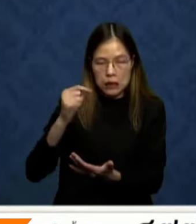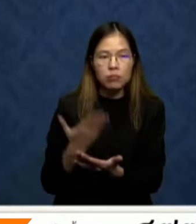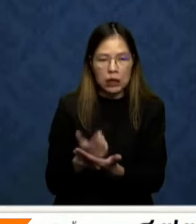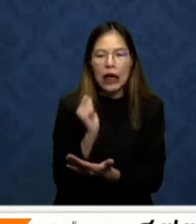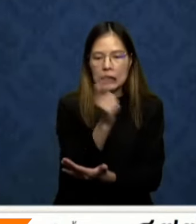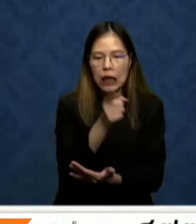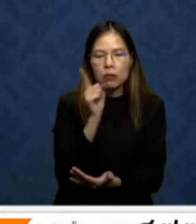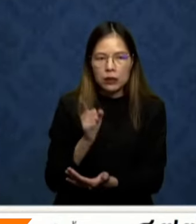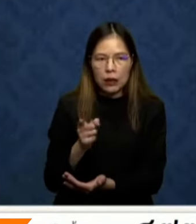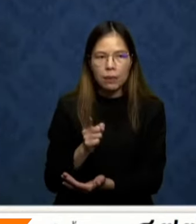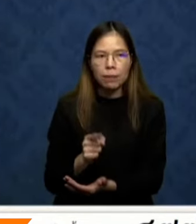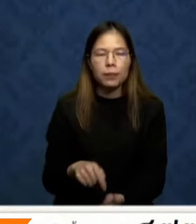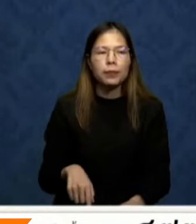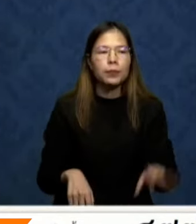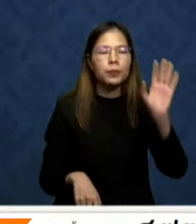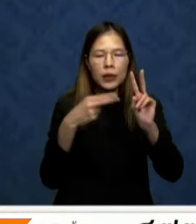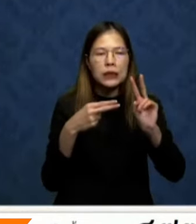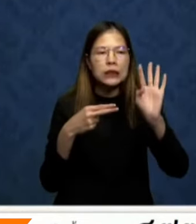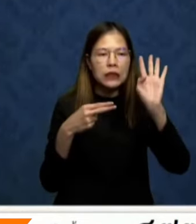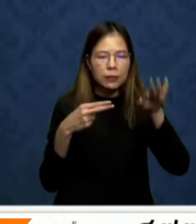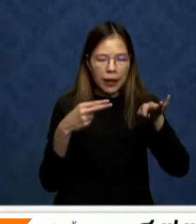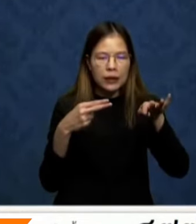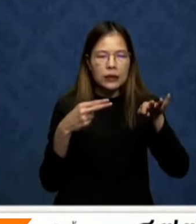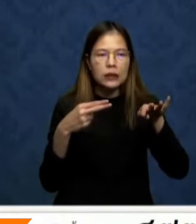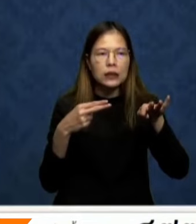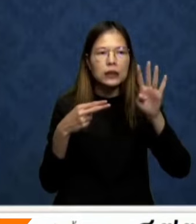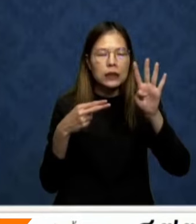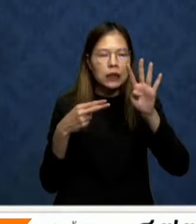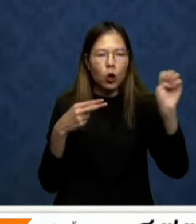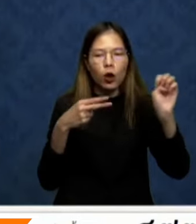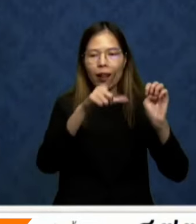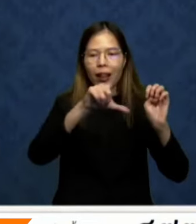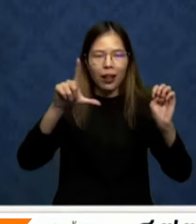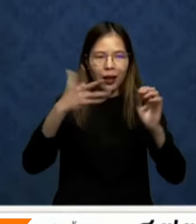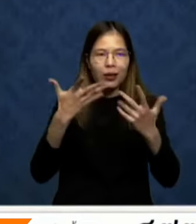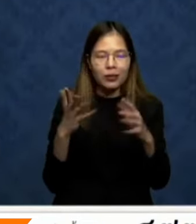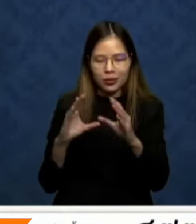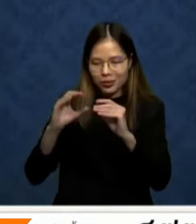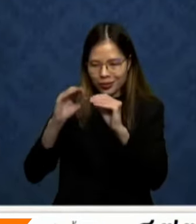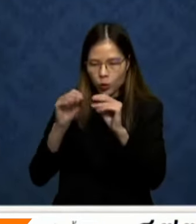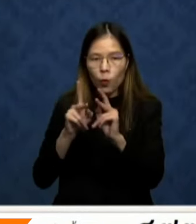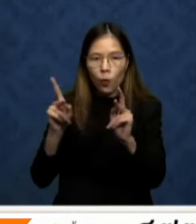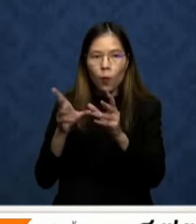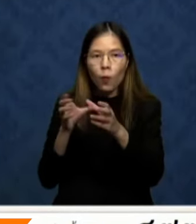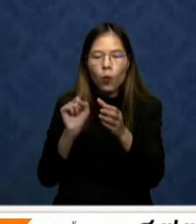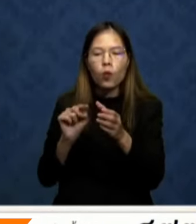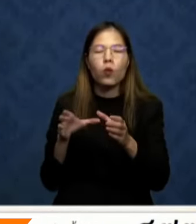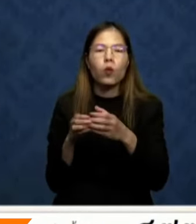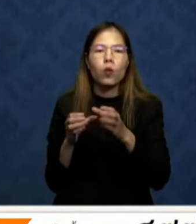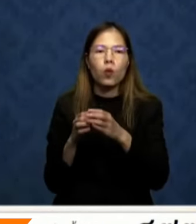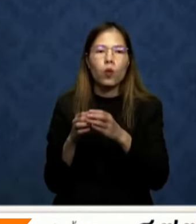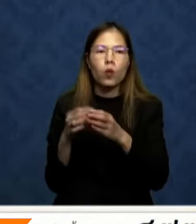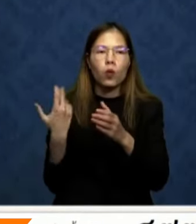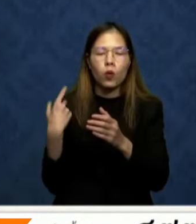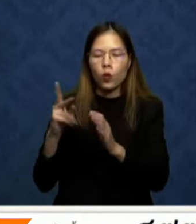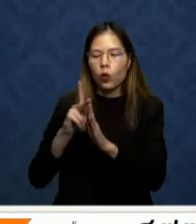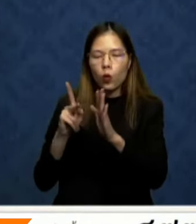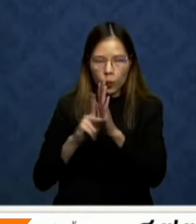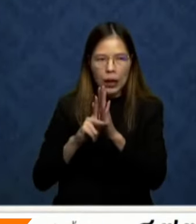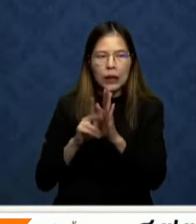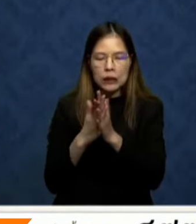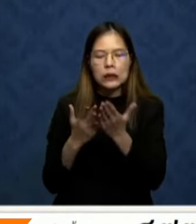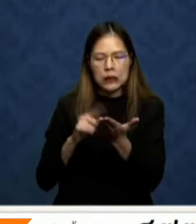ำ 24,400 ล้านบาทที่จริงตอนที่เรามีการประชุมในคณะกรรมการวิสามัญของกฎหมายฉบับนี้เรา